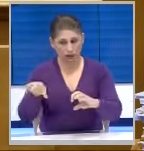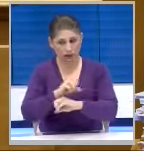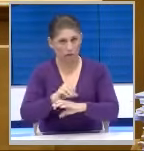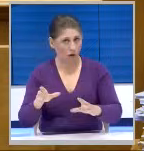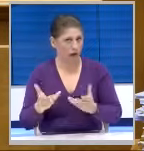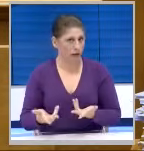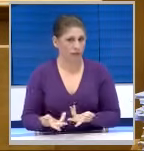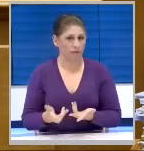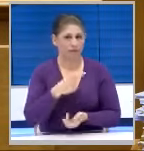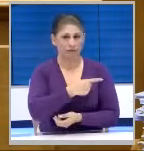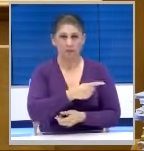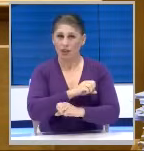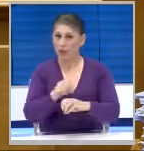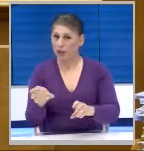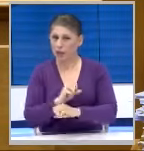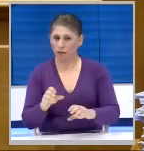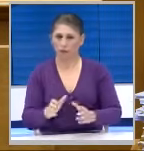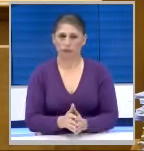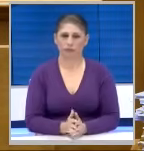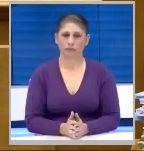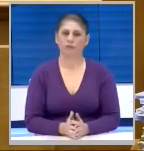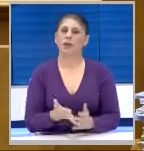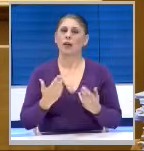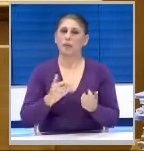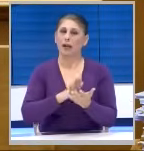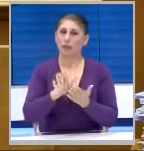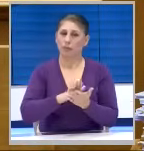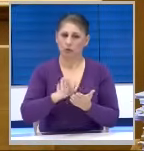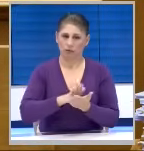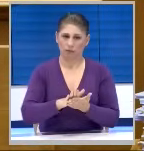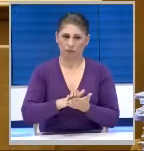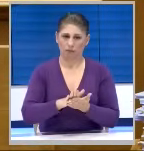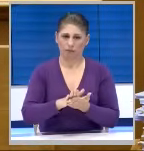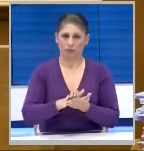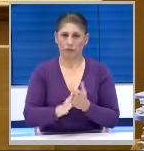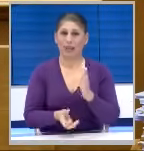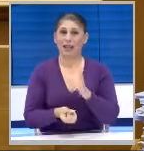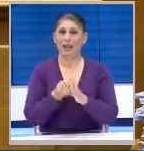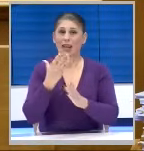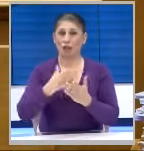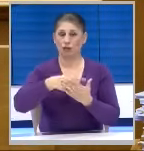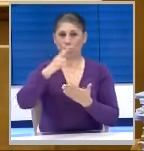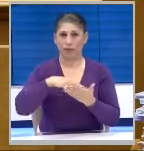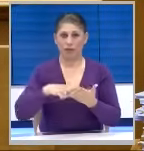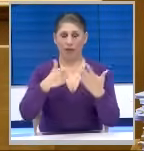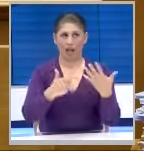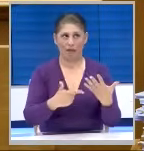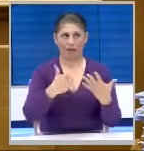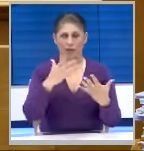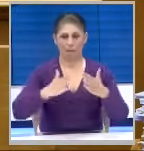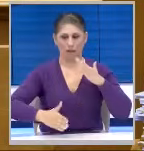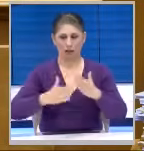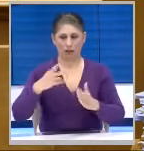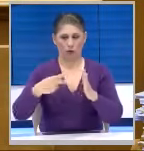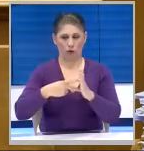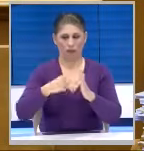δώσατε εσείς την πληροφόρηση και υπάρχει και δημοσίευμα των νέων 7320